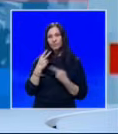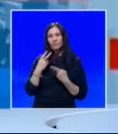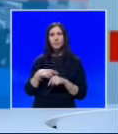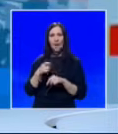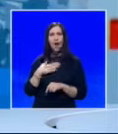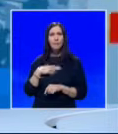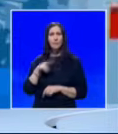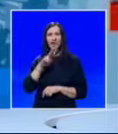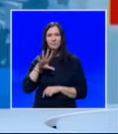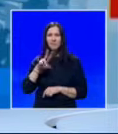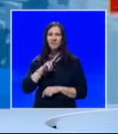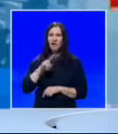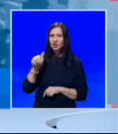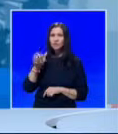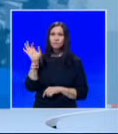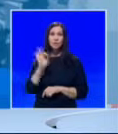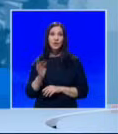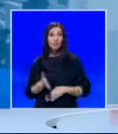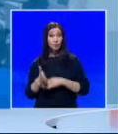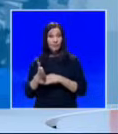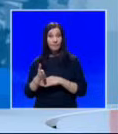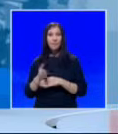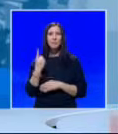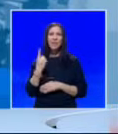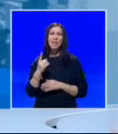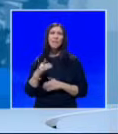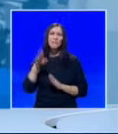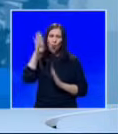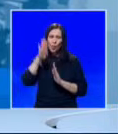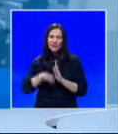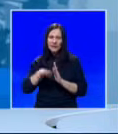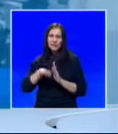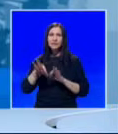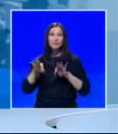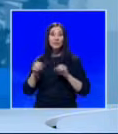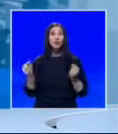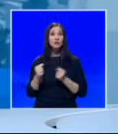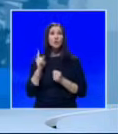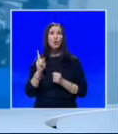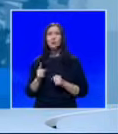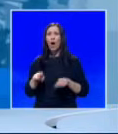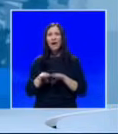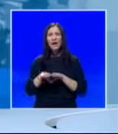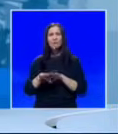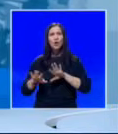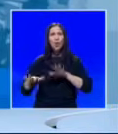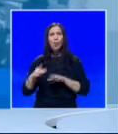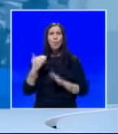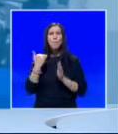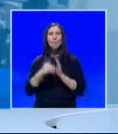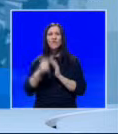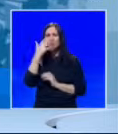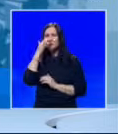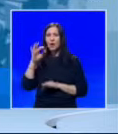да, те имат 25-26% подкрепа, но при една много, много ниска избирателна активност, която се равнява някъде на около 500 000